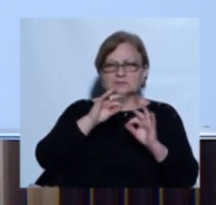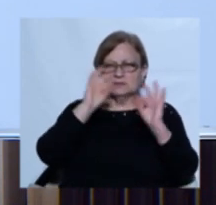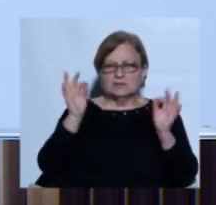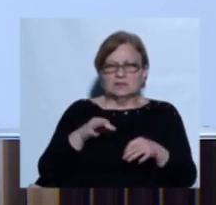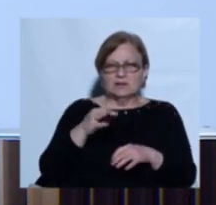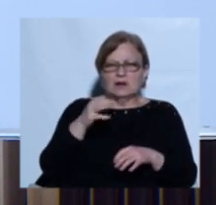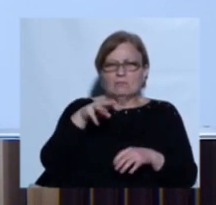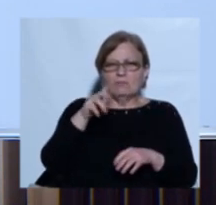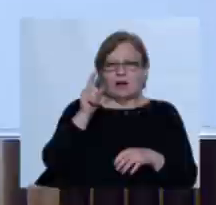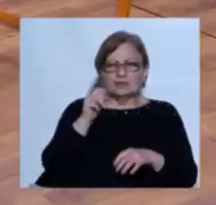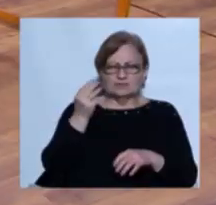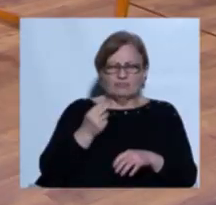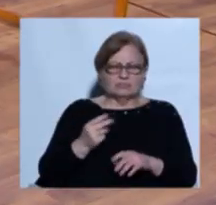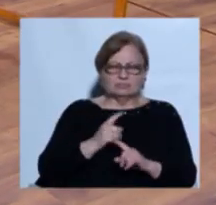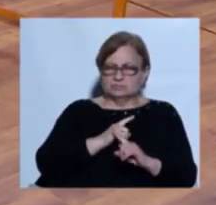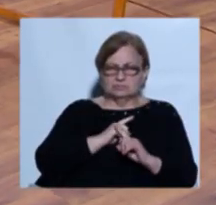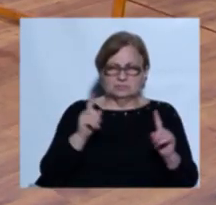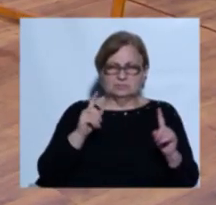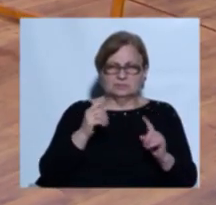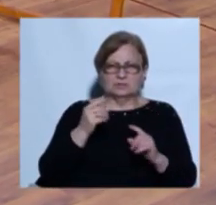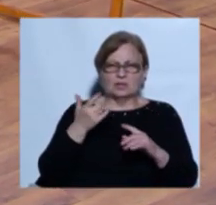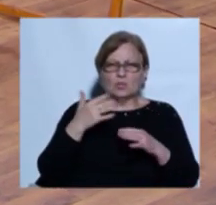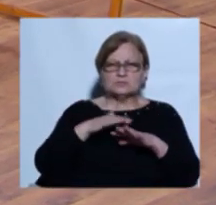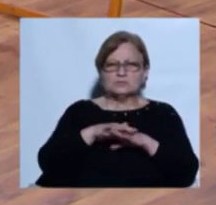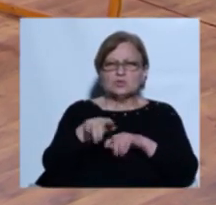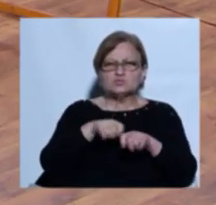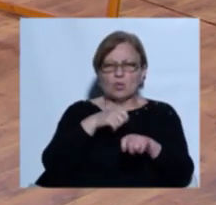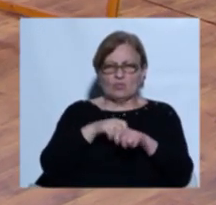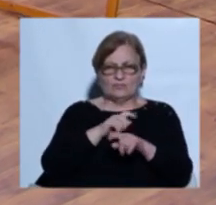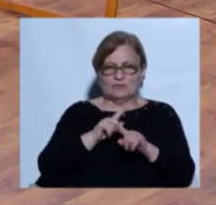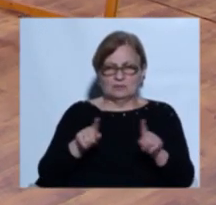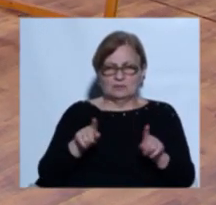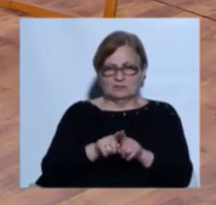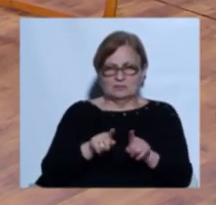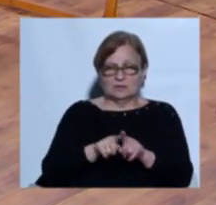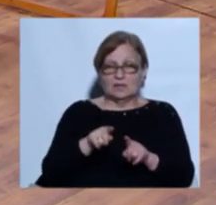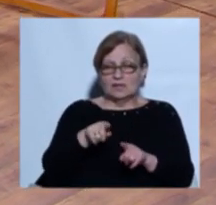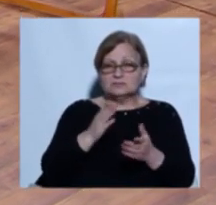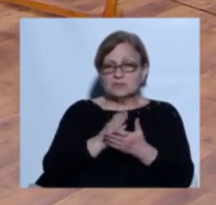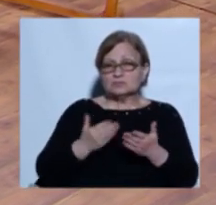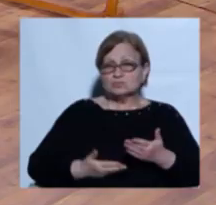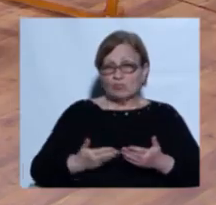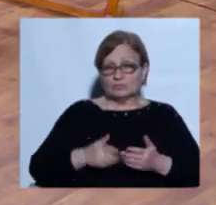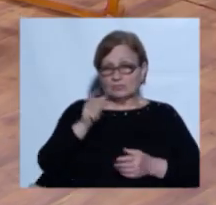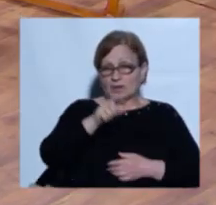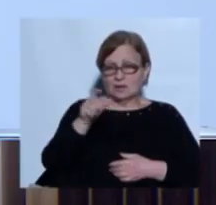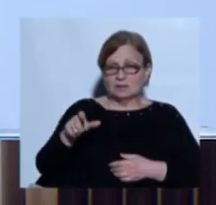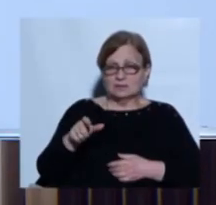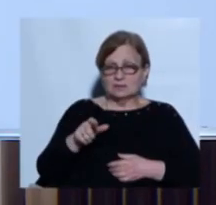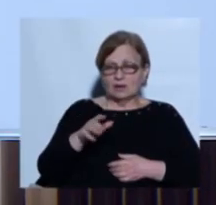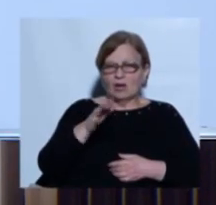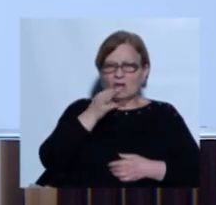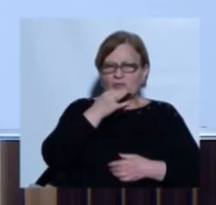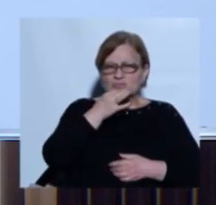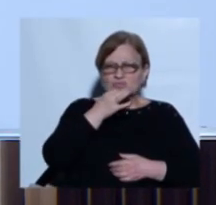ქსოვილით ჯემალ ქარჩხაძე. და ეს არის ცხოვრება ადამიანებისა, როდესაც ჯერ